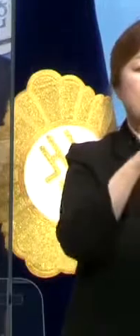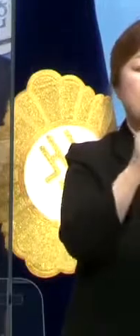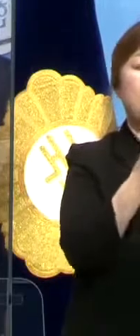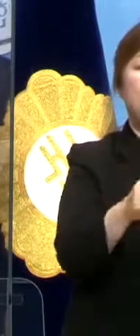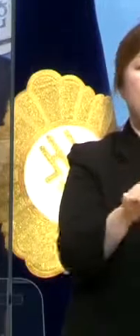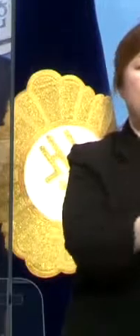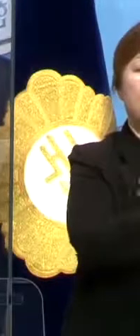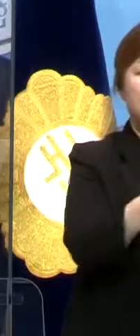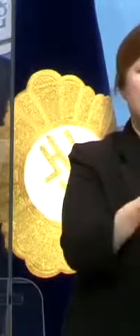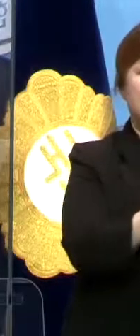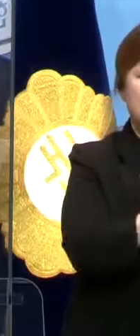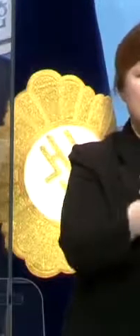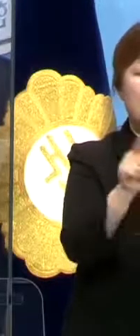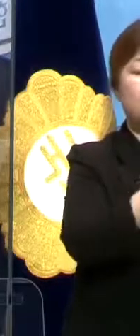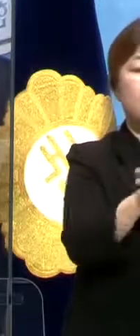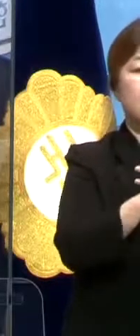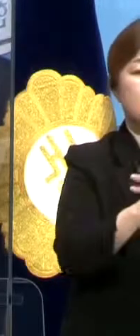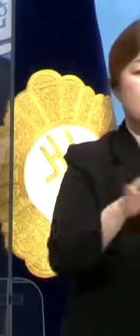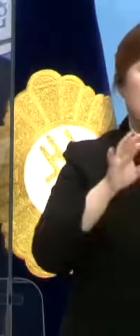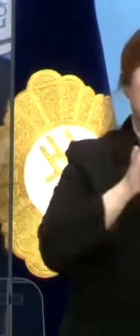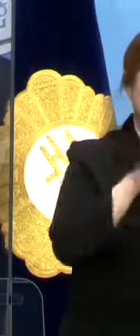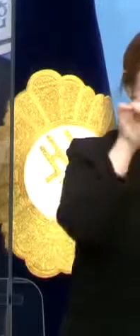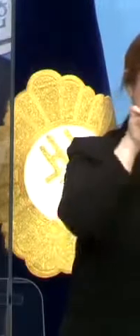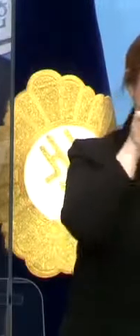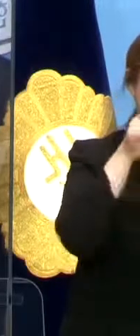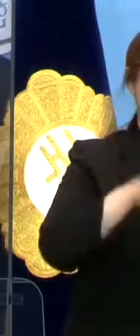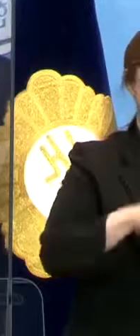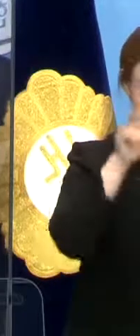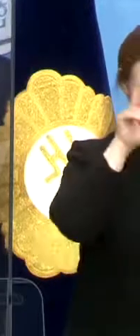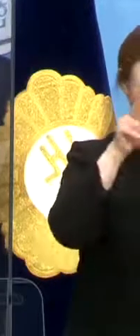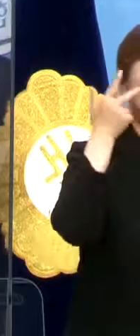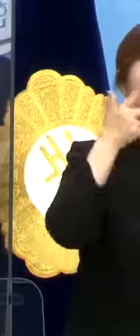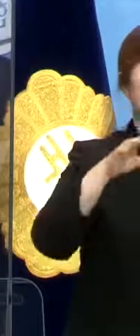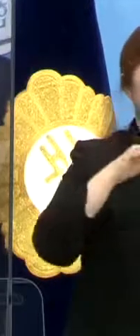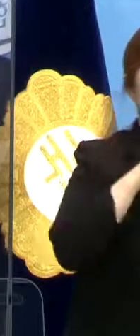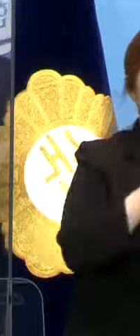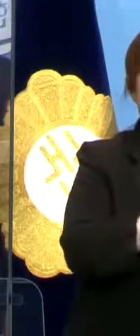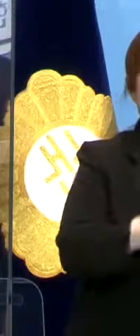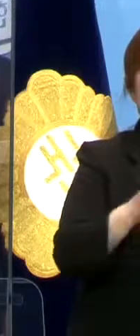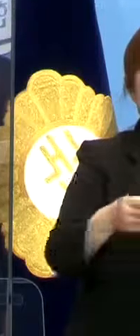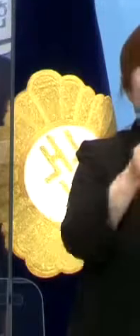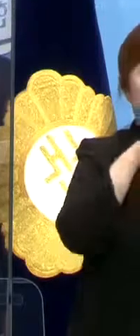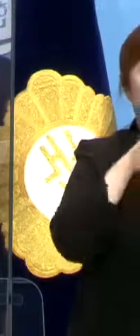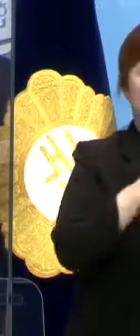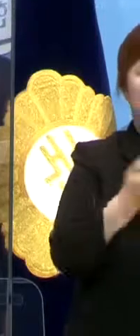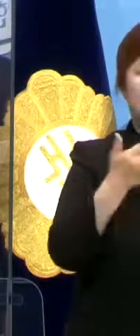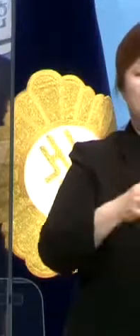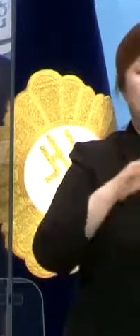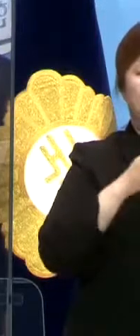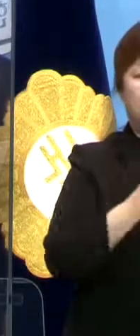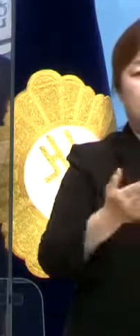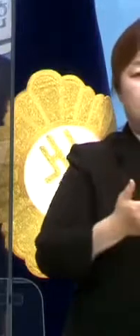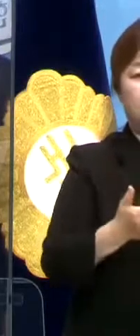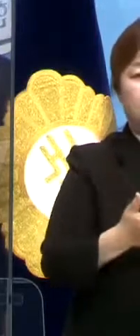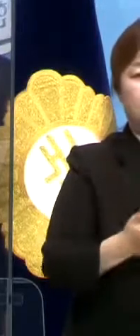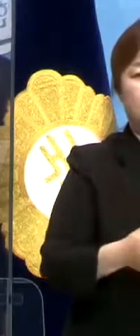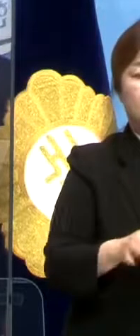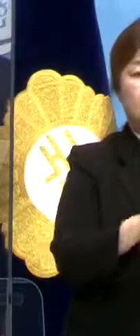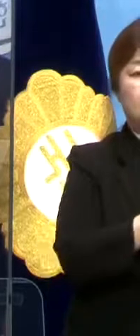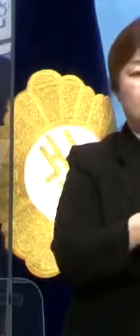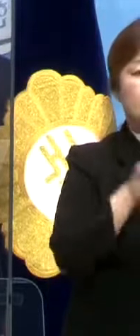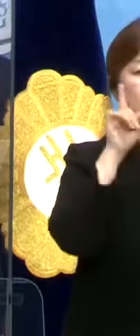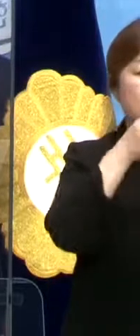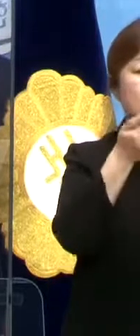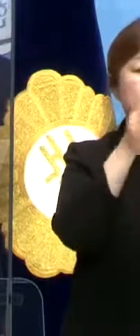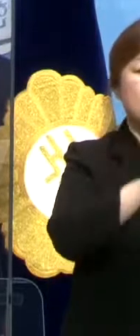왔다 7가지 나 연속적으로 야간 근무를 하기도 했고 추석연휴를 심어 빛을 보면 일용직으로 2장 계약을